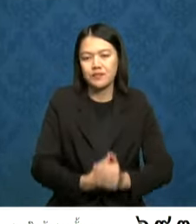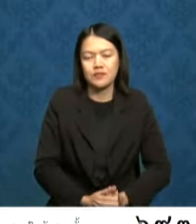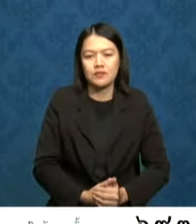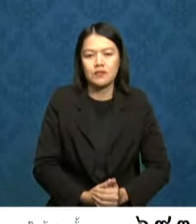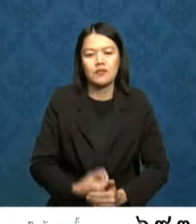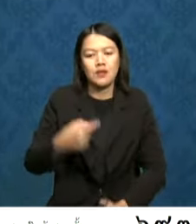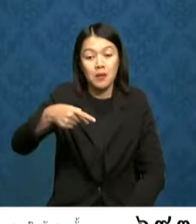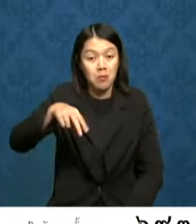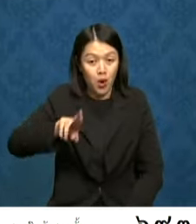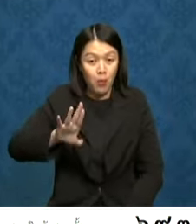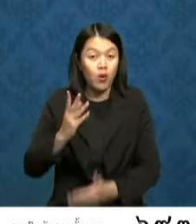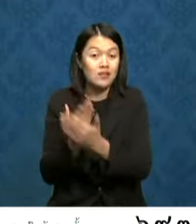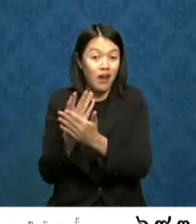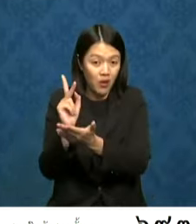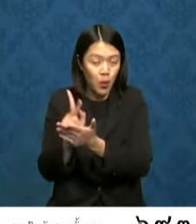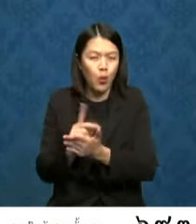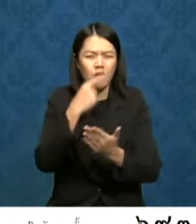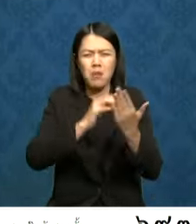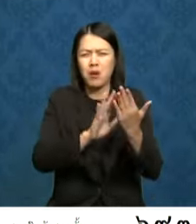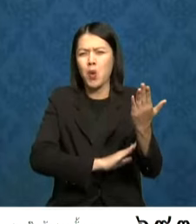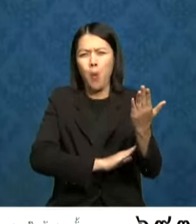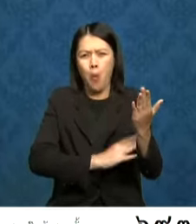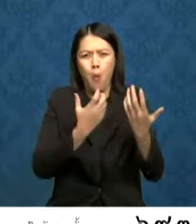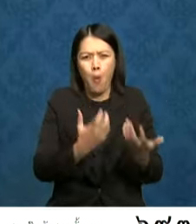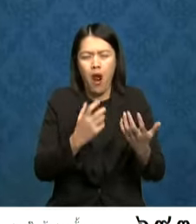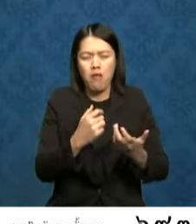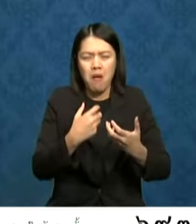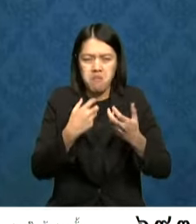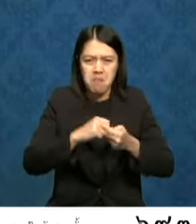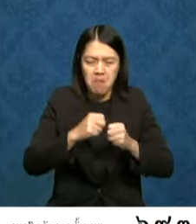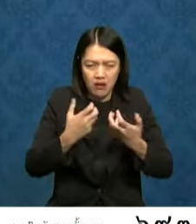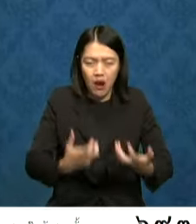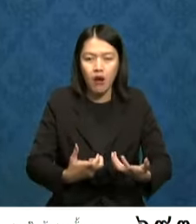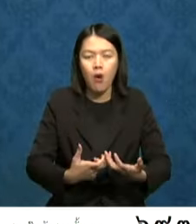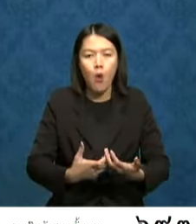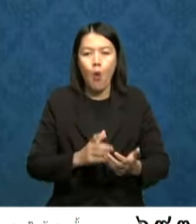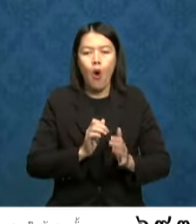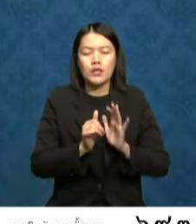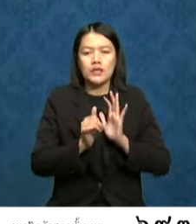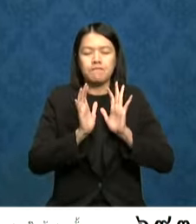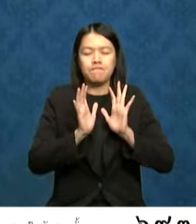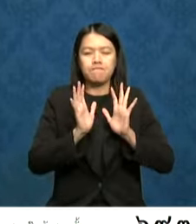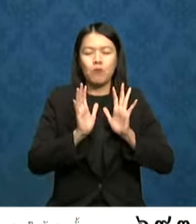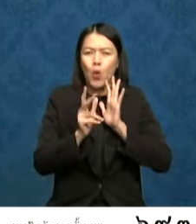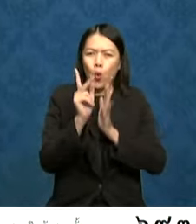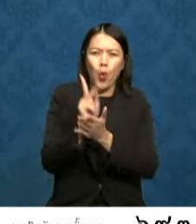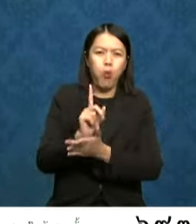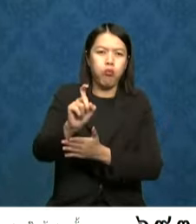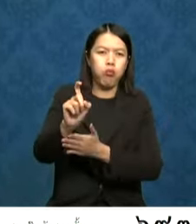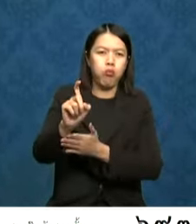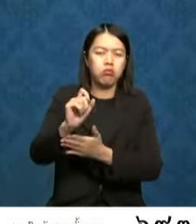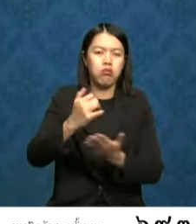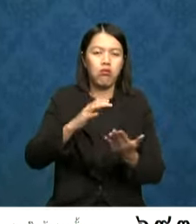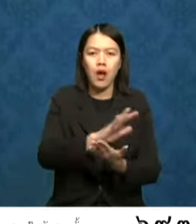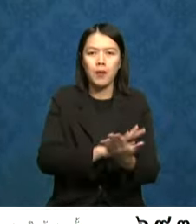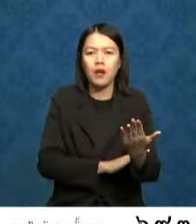พรบเงินกู้นะคะก็จะบอกว่าประเทศวิกฤตอยู่เท่าแหละวิกฤตวิกฤตวิกฤตนะคะพอหลังชนฝาก็บอกว่าพอกู้ไม่ได้แน่ๆประเทศ